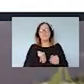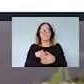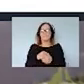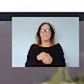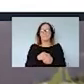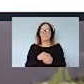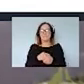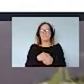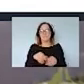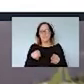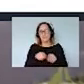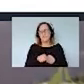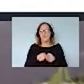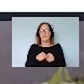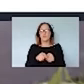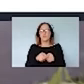mogą być również